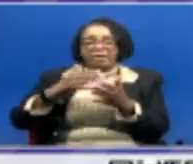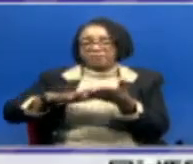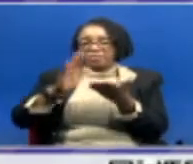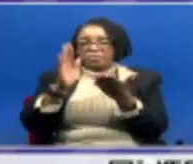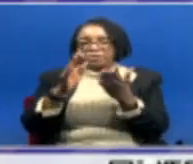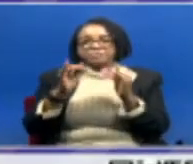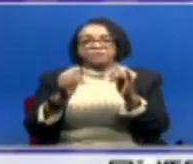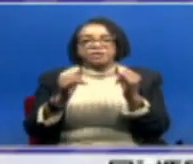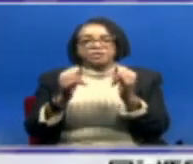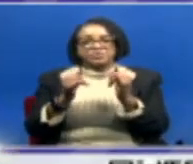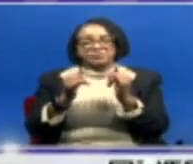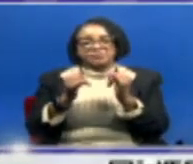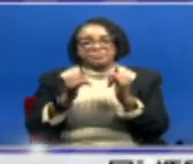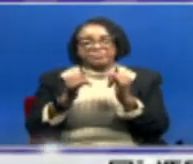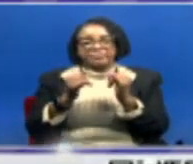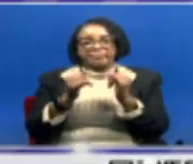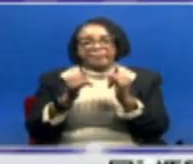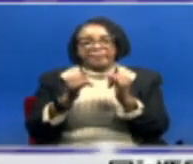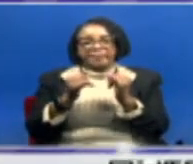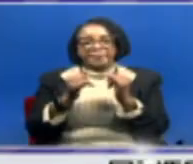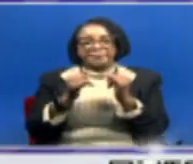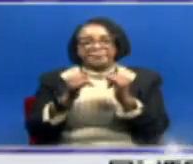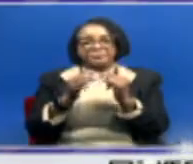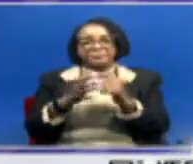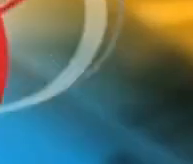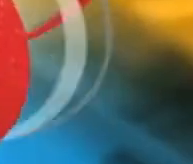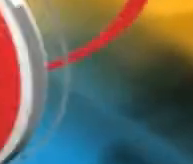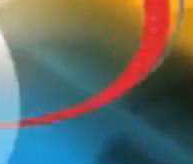ya hii leo ya jungu kuu la spoti.